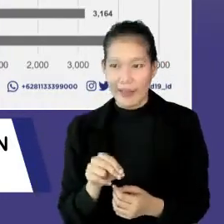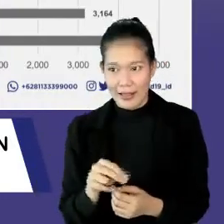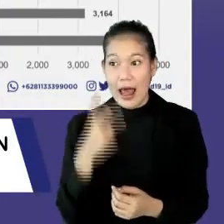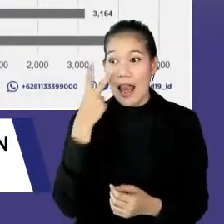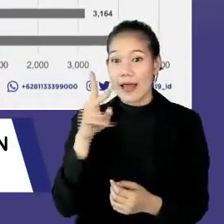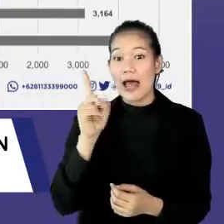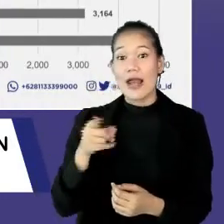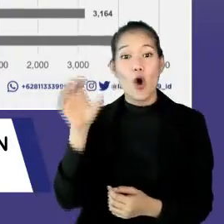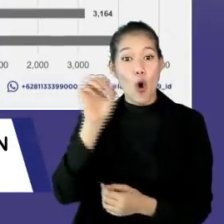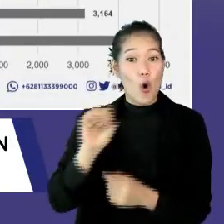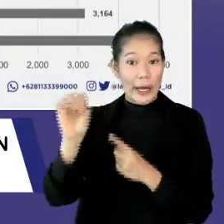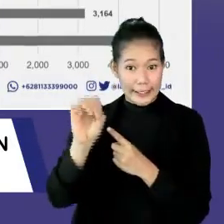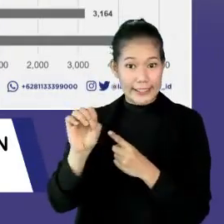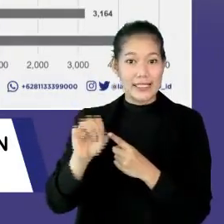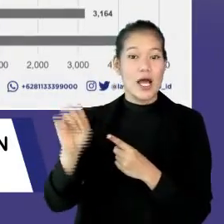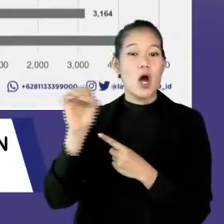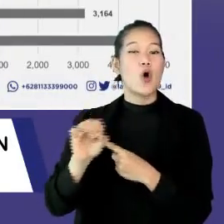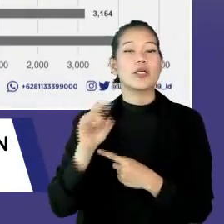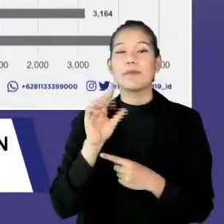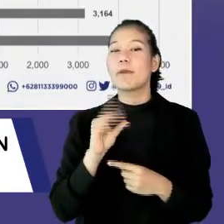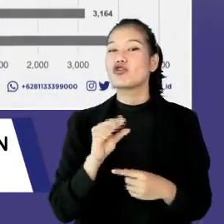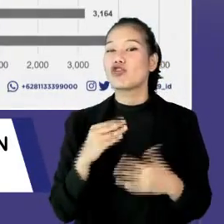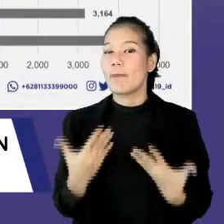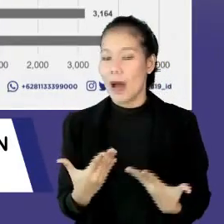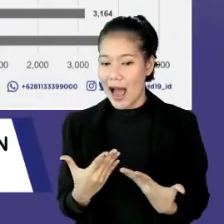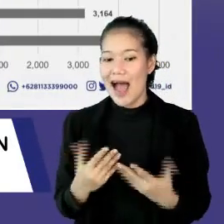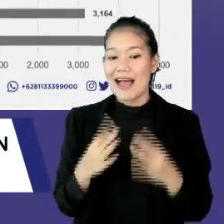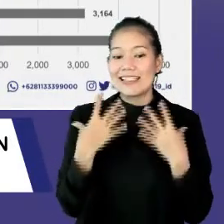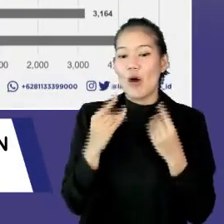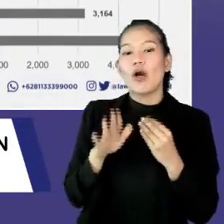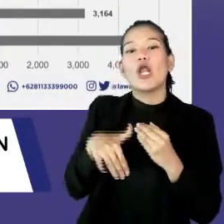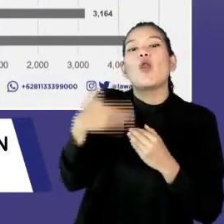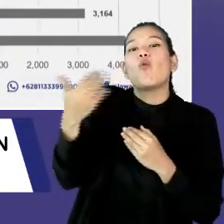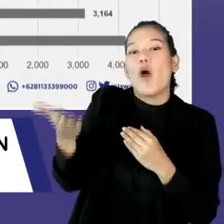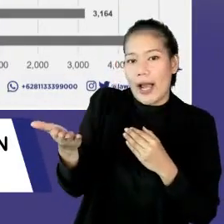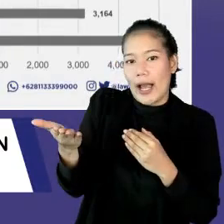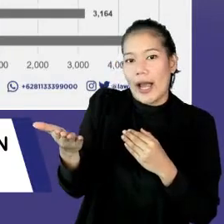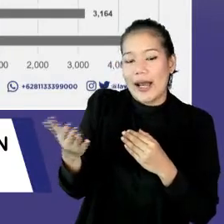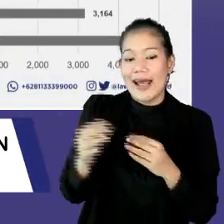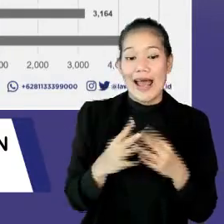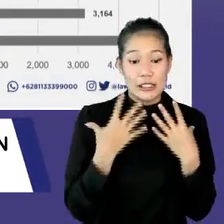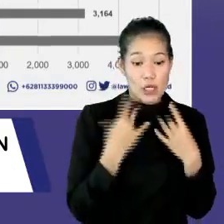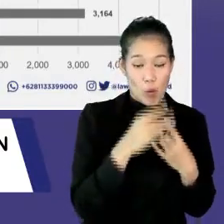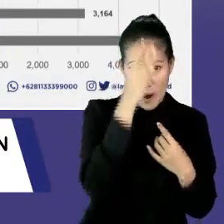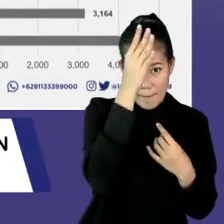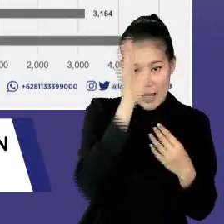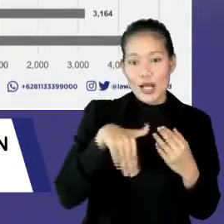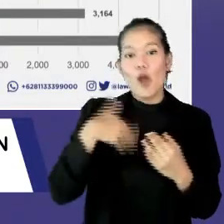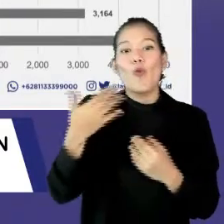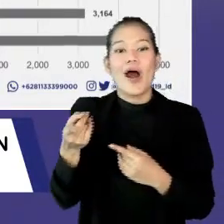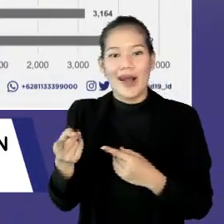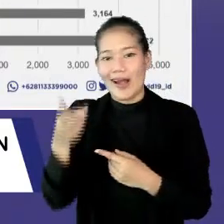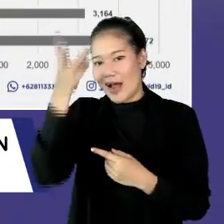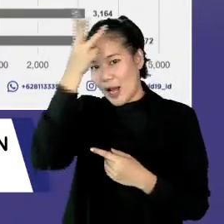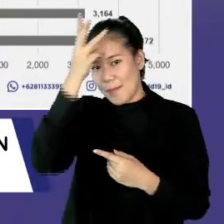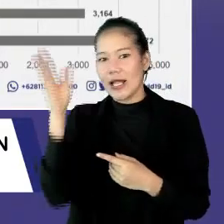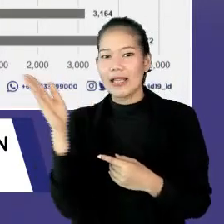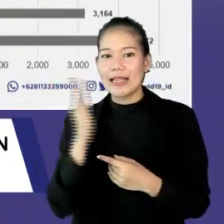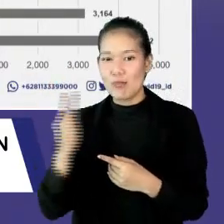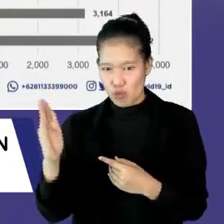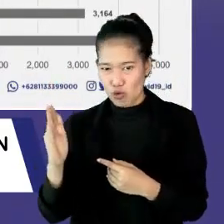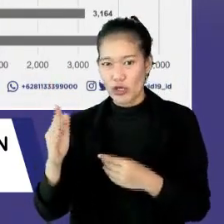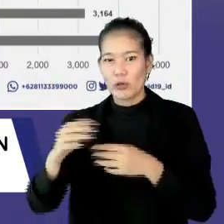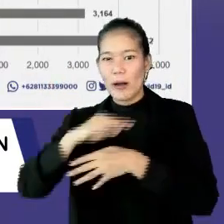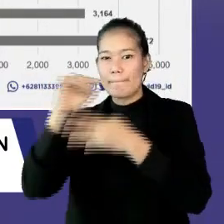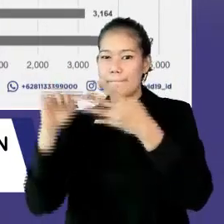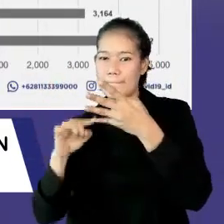warna oranye ini menunjukkan luar Jawa dan Bali gitu ya, jadi di sini ada Kalimantan Timur, ini peringkat